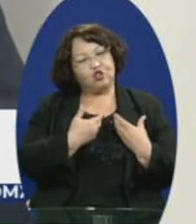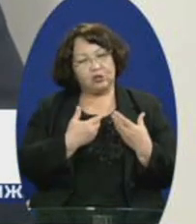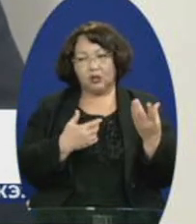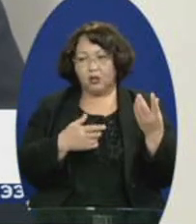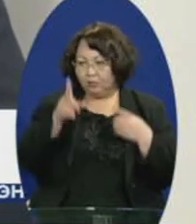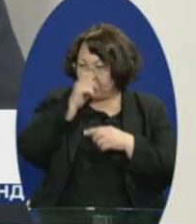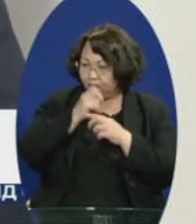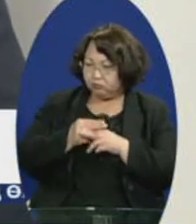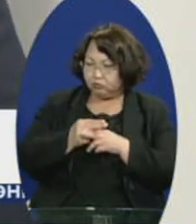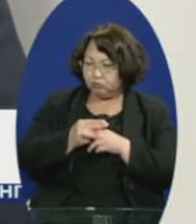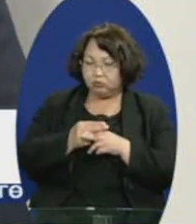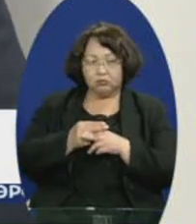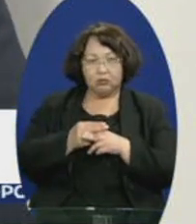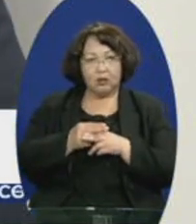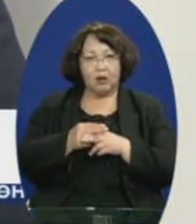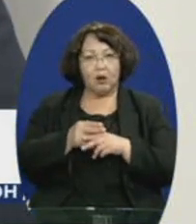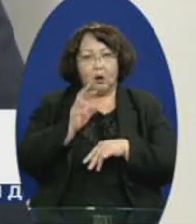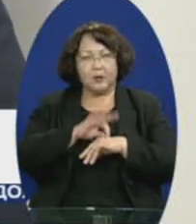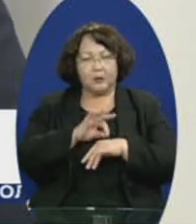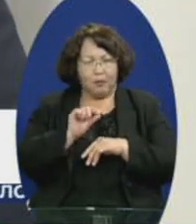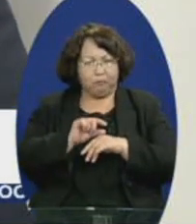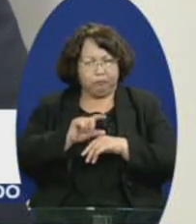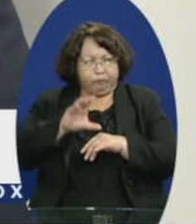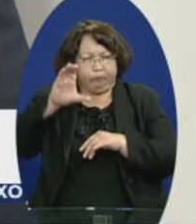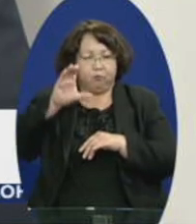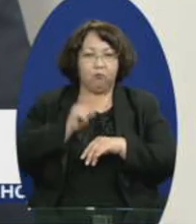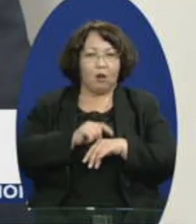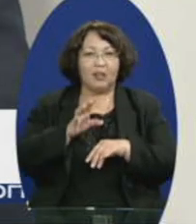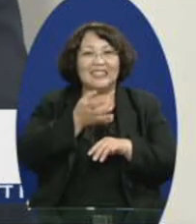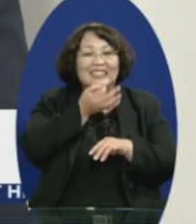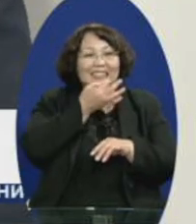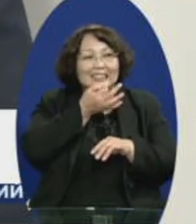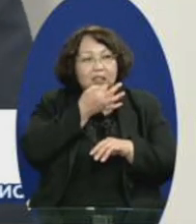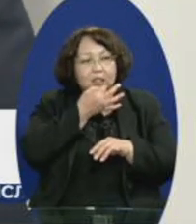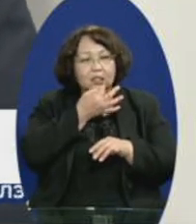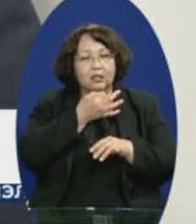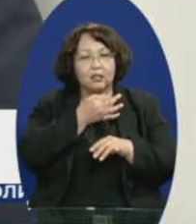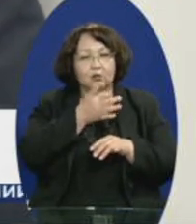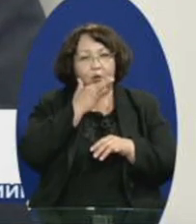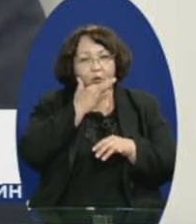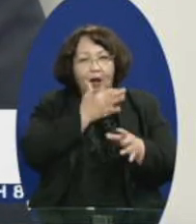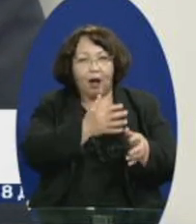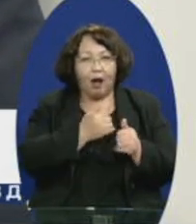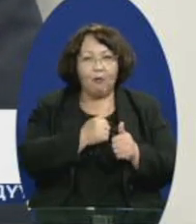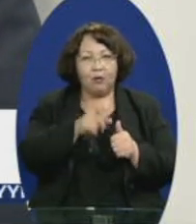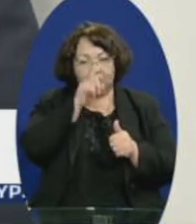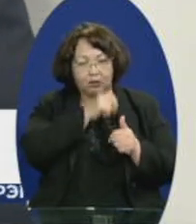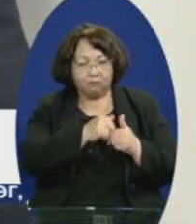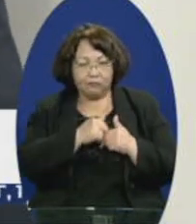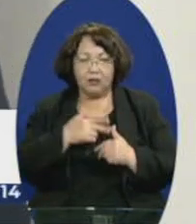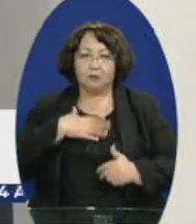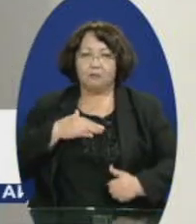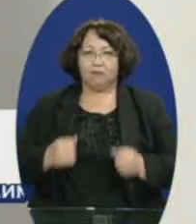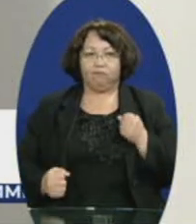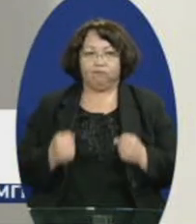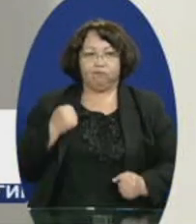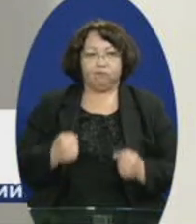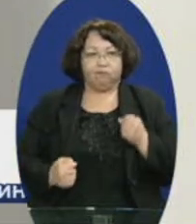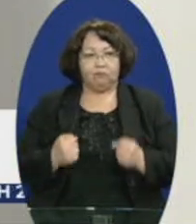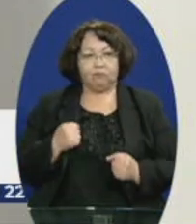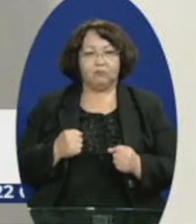мэндийн боловсролын чиглэл дээр том хэмжээний одоо реформ хийх шаардлагатай. Мөн одоо дасгал хөдөлгөөн дээр болон жингийн илүүдэл дээр замун одоо ерхий сайдын